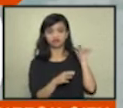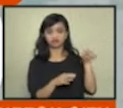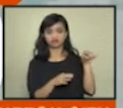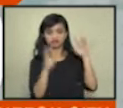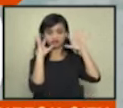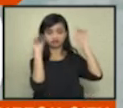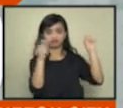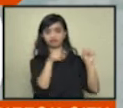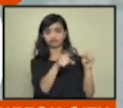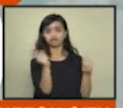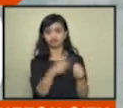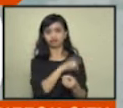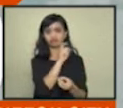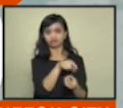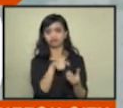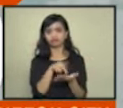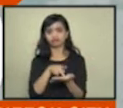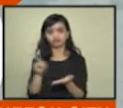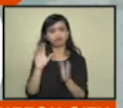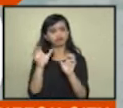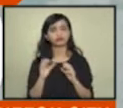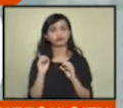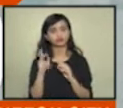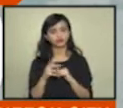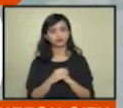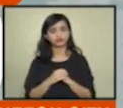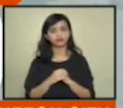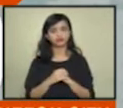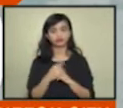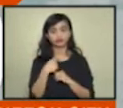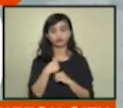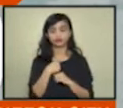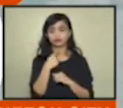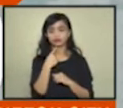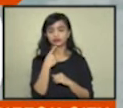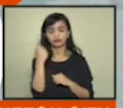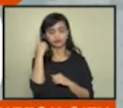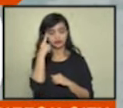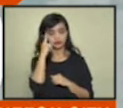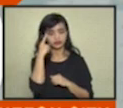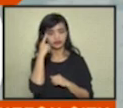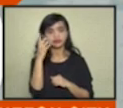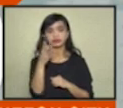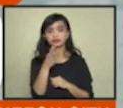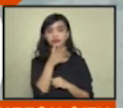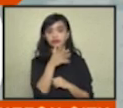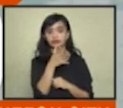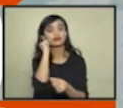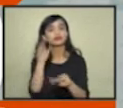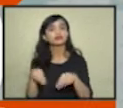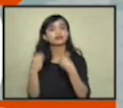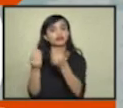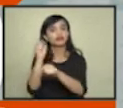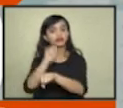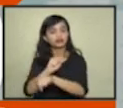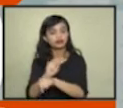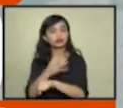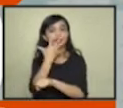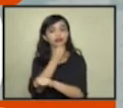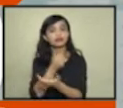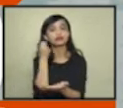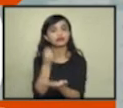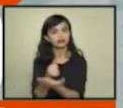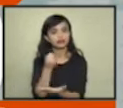at siya yung nagsibak, dapat bayaran siya. Paano natin ma-resolve ito, sir? Sabi ni ko po, Sir Rafi, yung si mother ay isang kasambahay kung sino yung